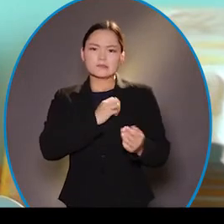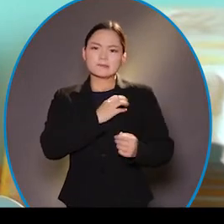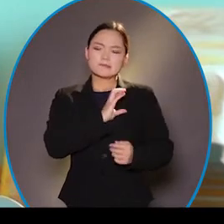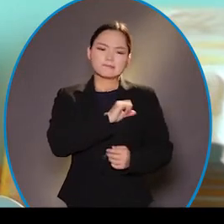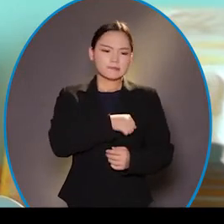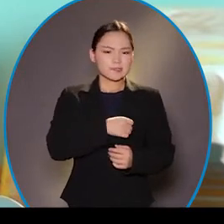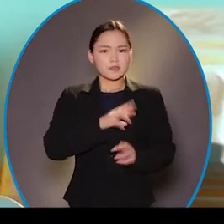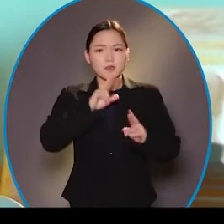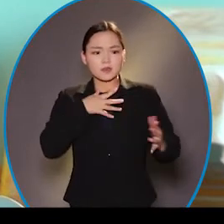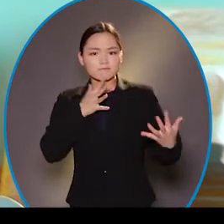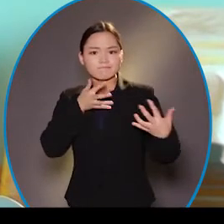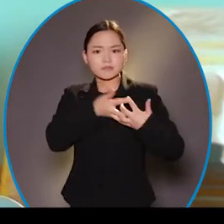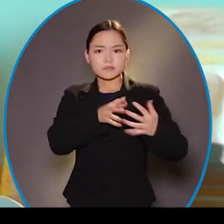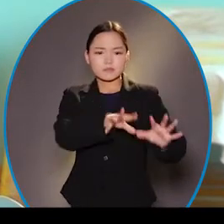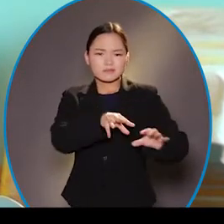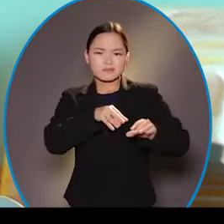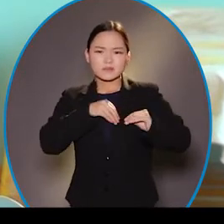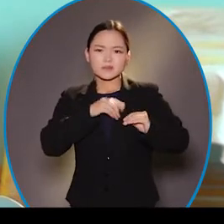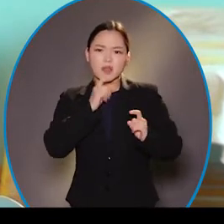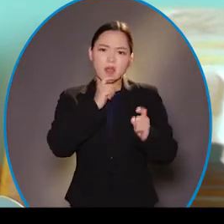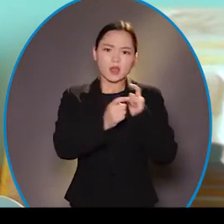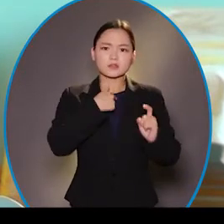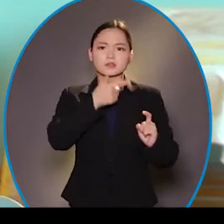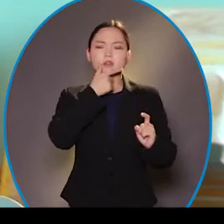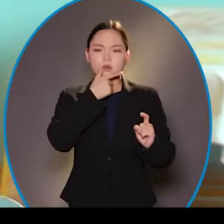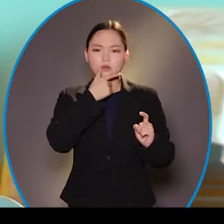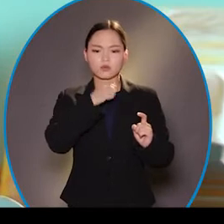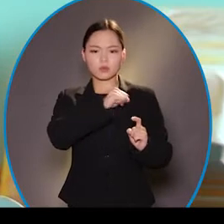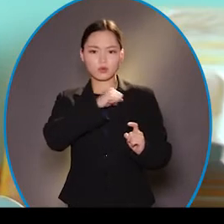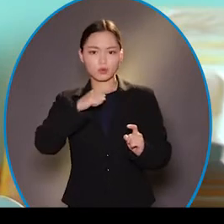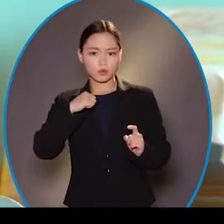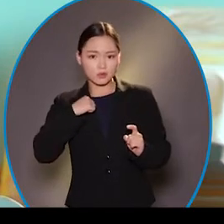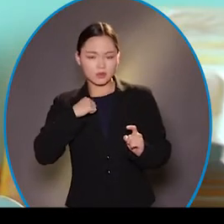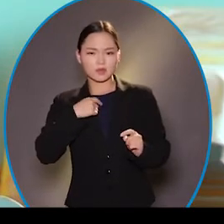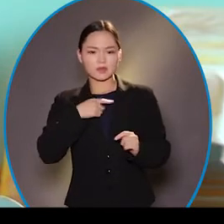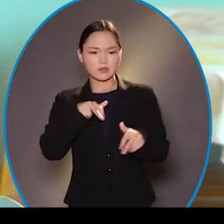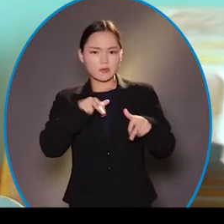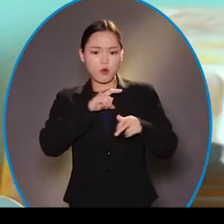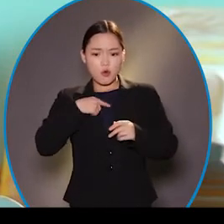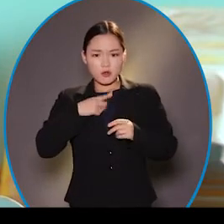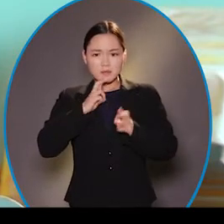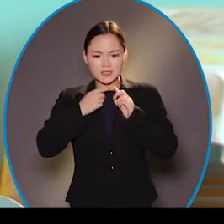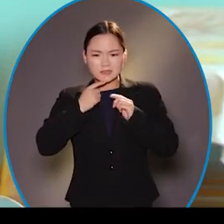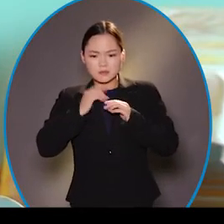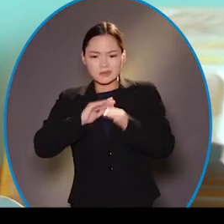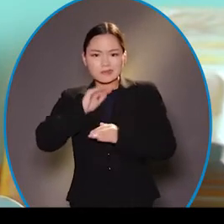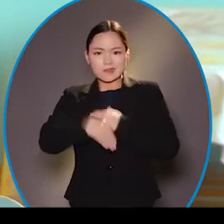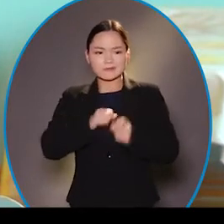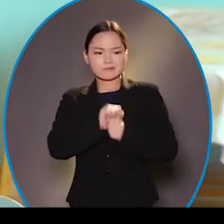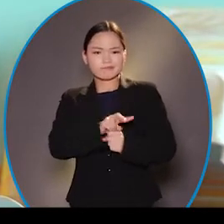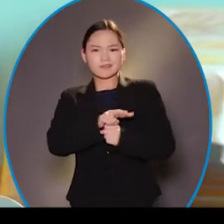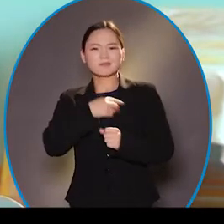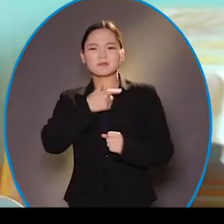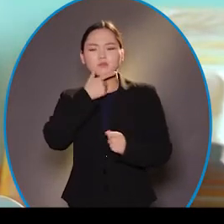яг зогцож нөгөө яг харьцаж чаддгүй бас өөрийгөө нөгөө бэрхшээлээ ялан туулж чаддгүй те